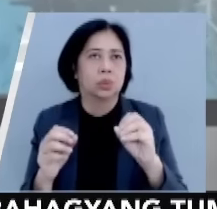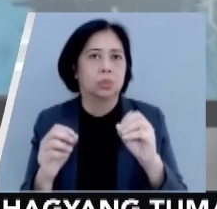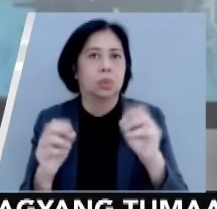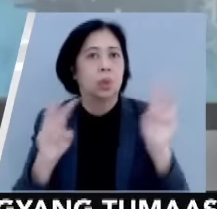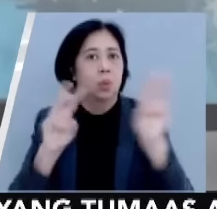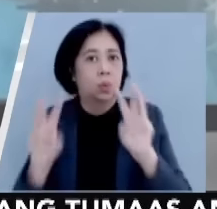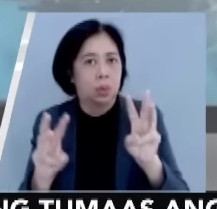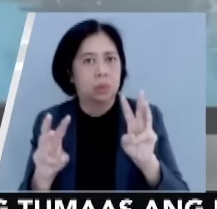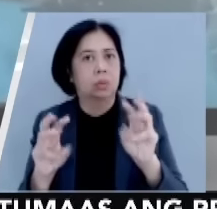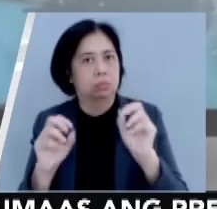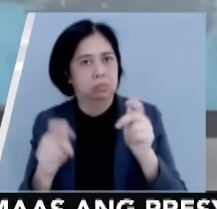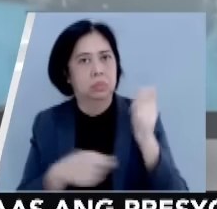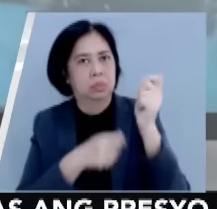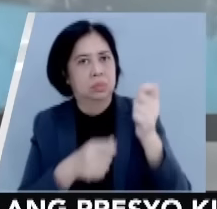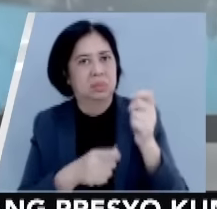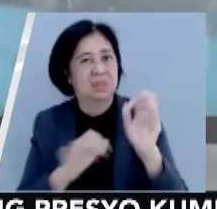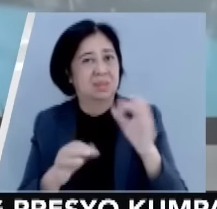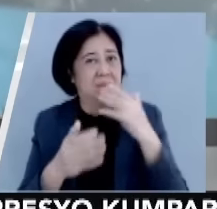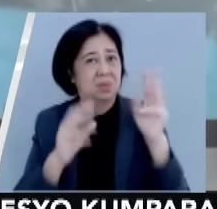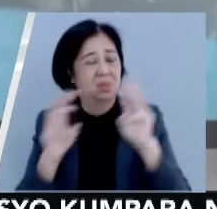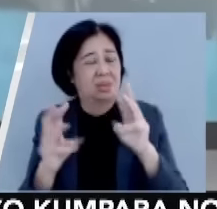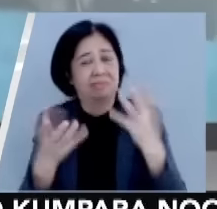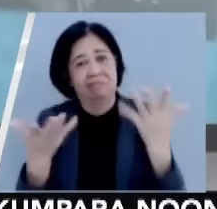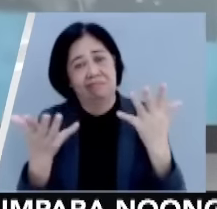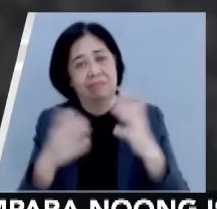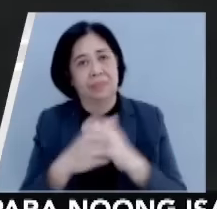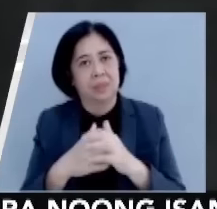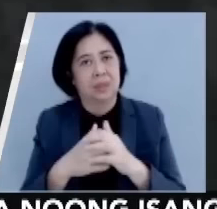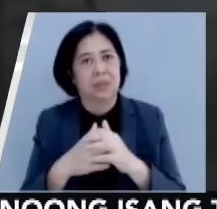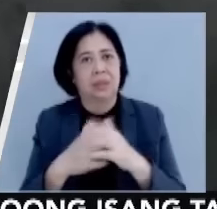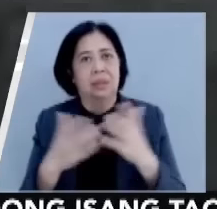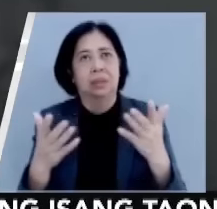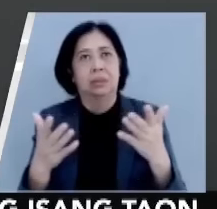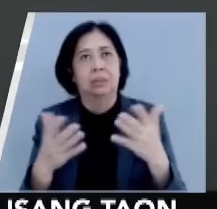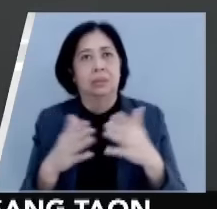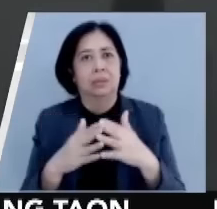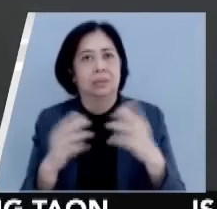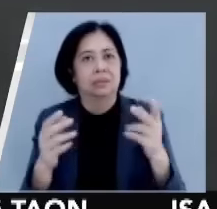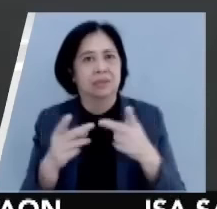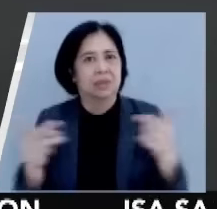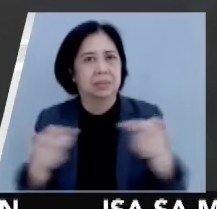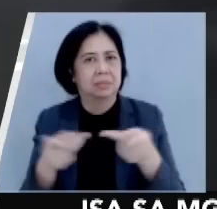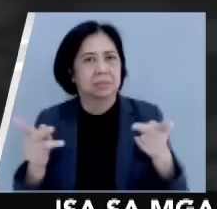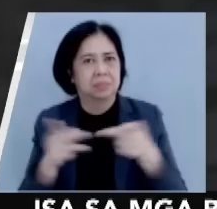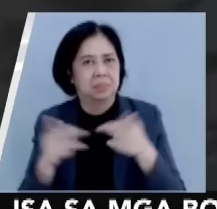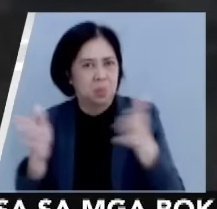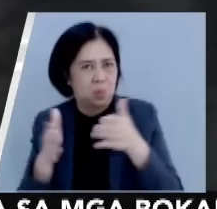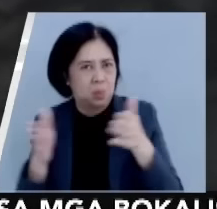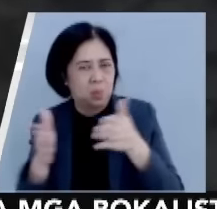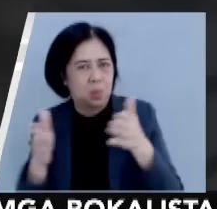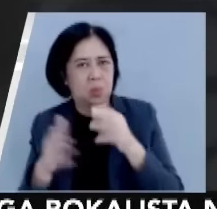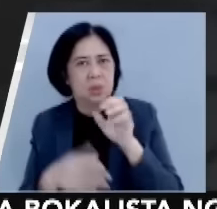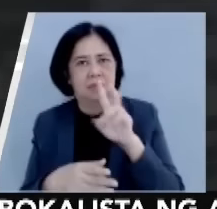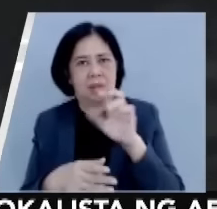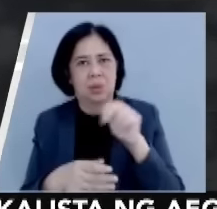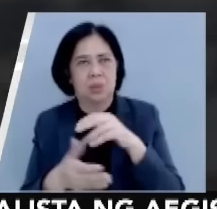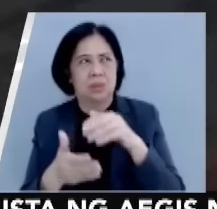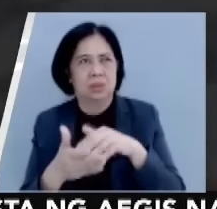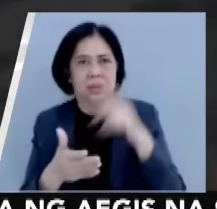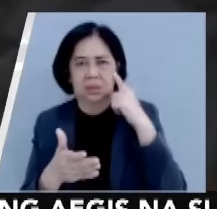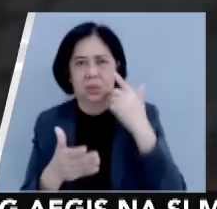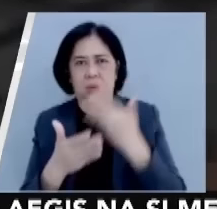po. Pag masama po, wala po. Napakaliit po ng evacuation area po doon na siguro good for 20 to